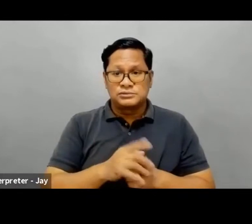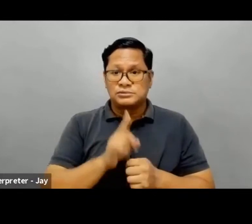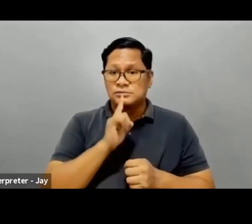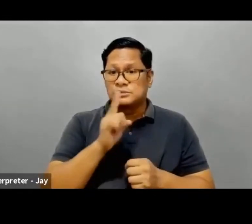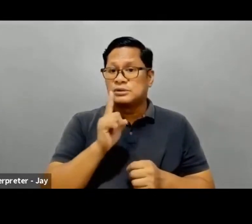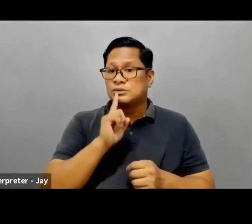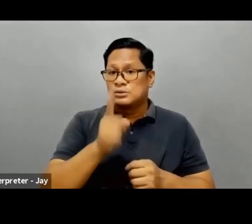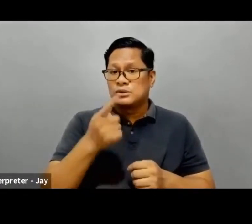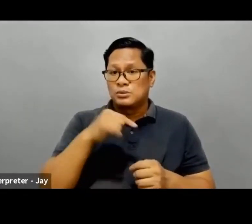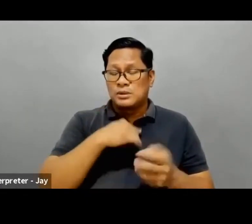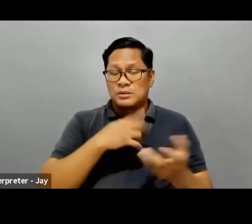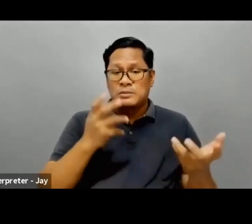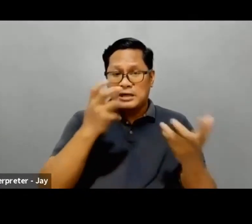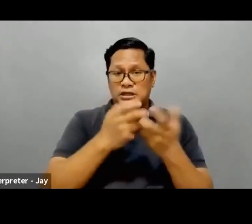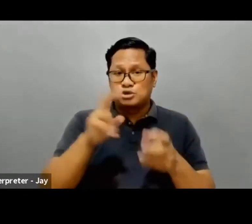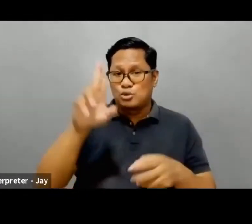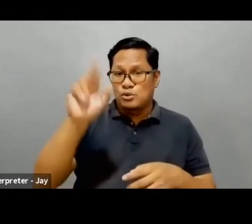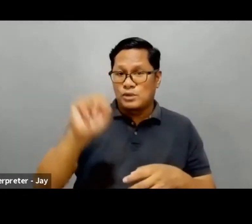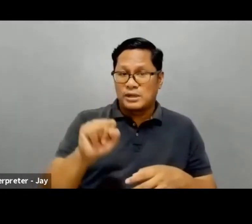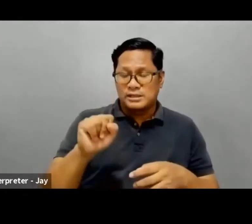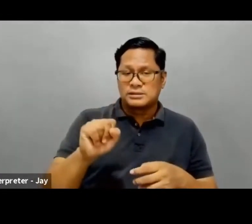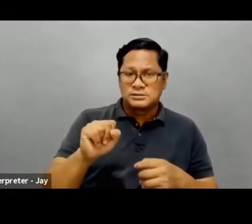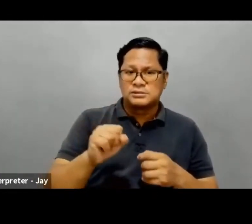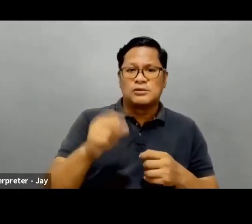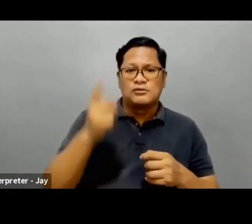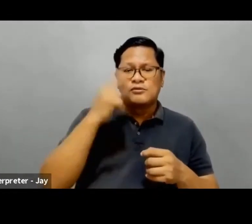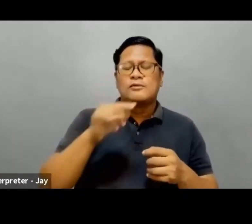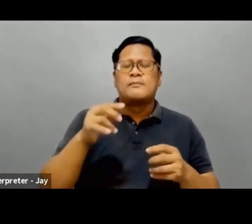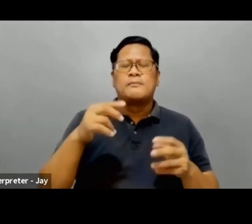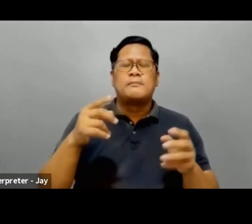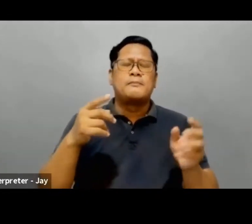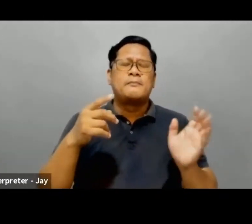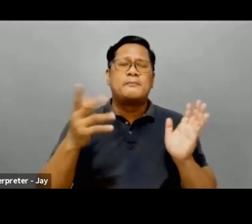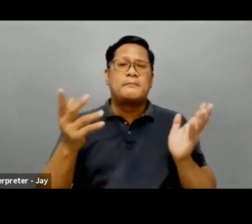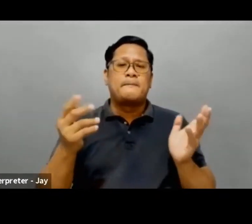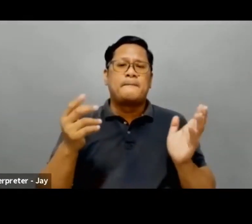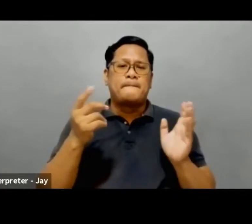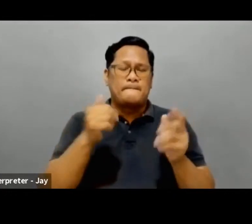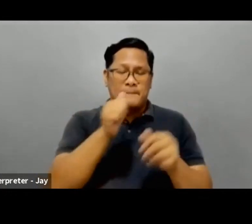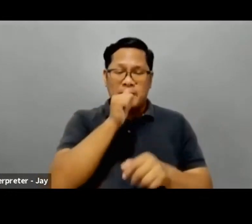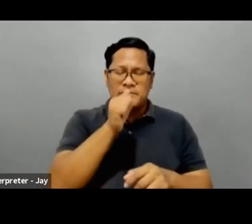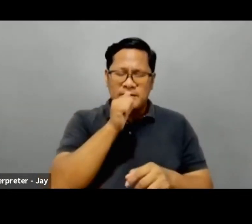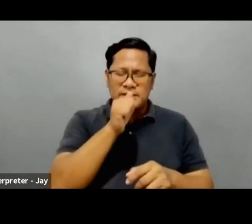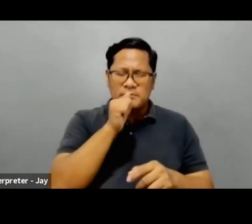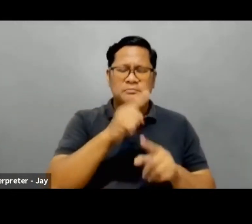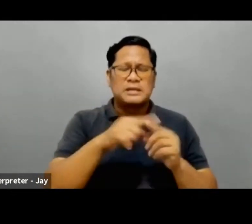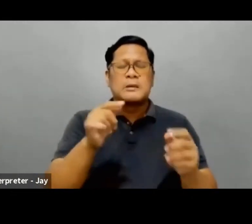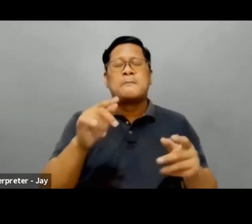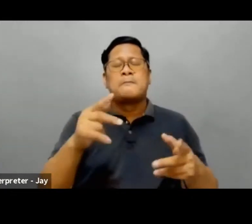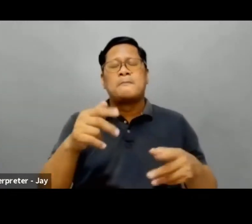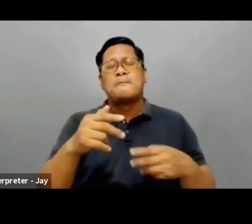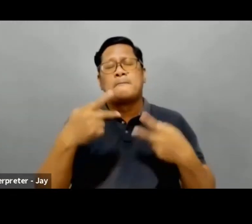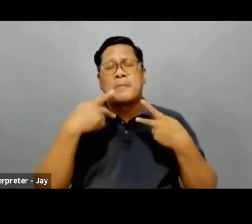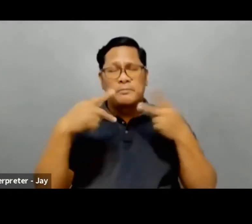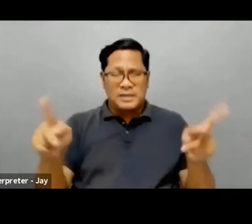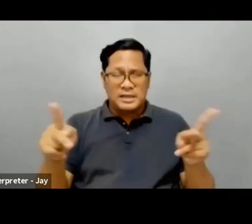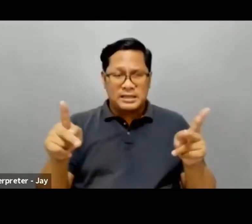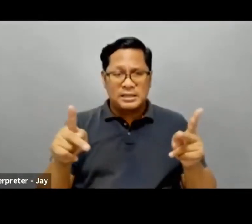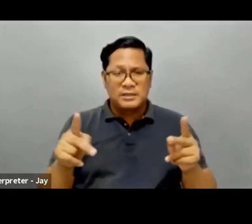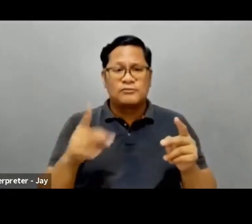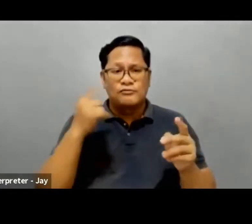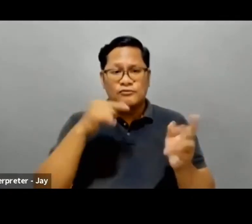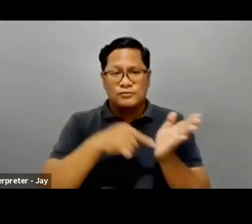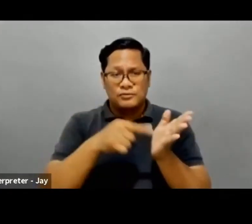are patterned after the US system of strong private interest, it's also a matter of public accountability where the bureaucracy is used for